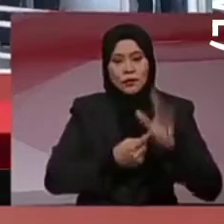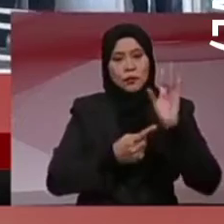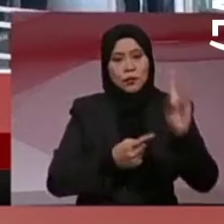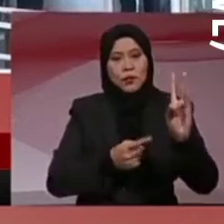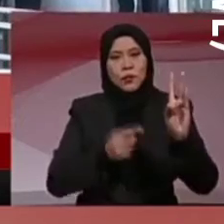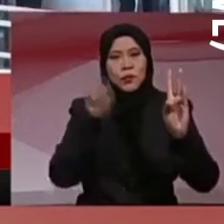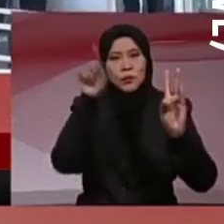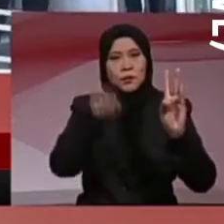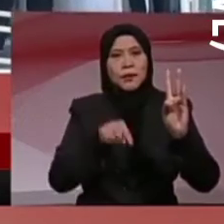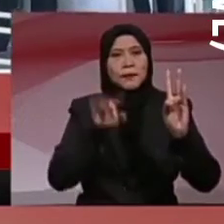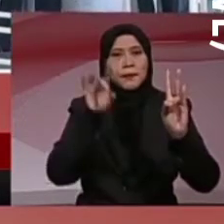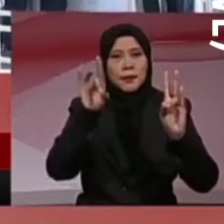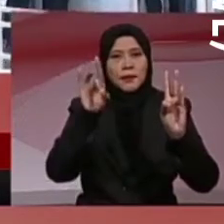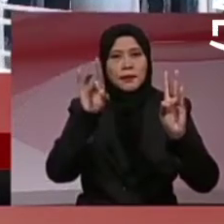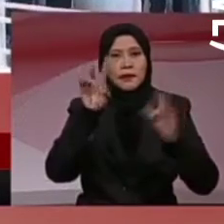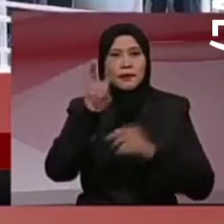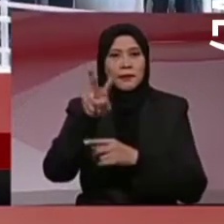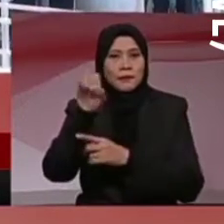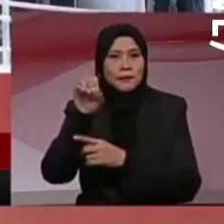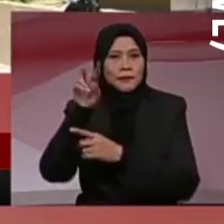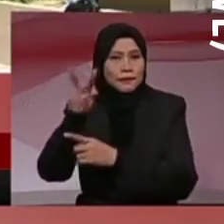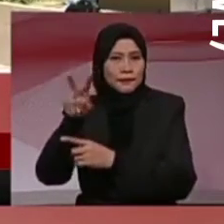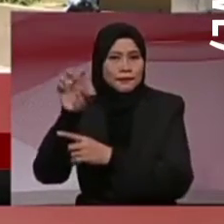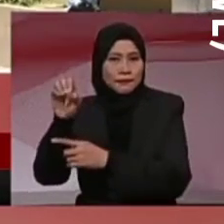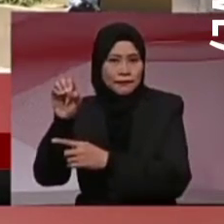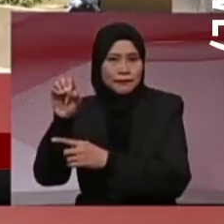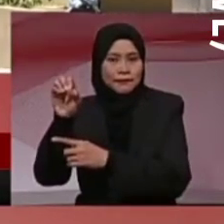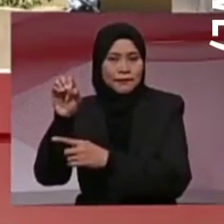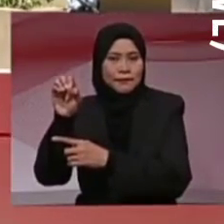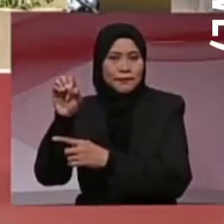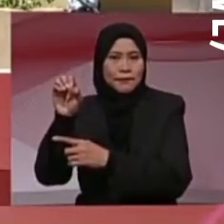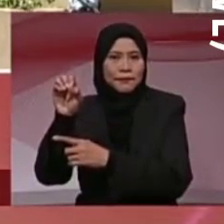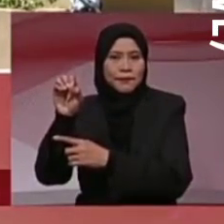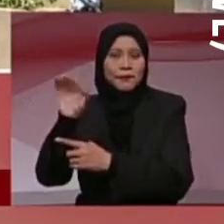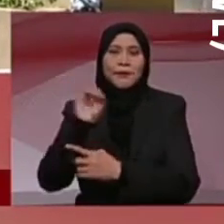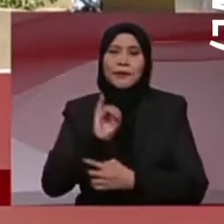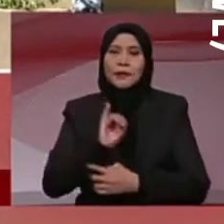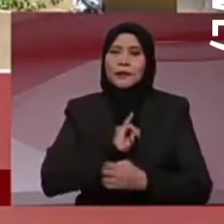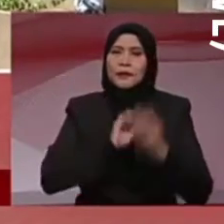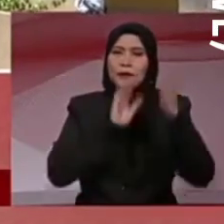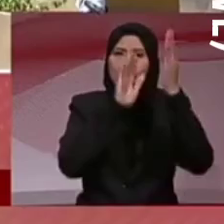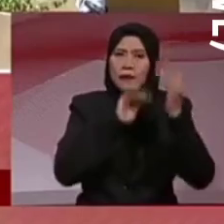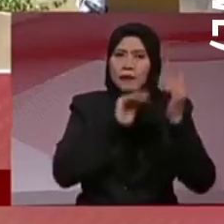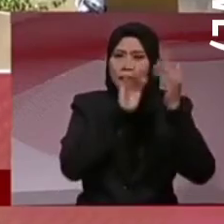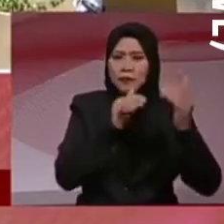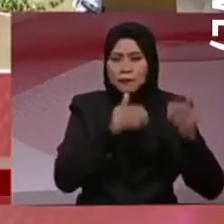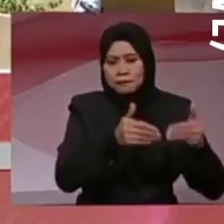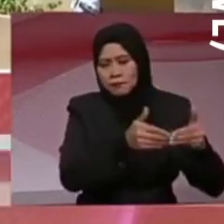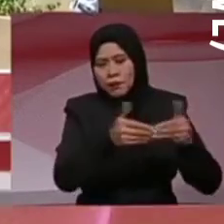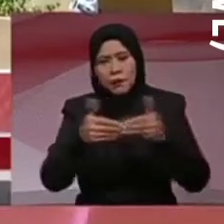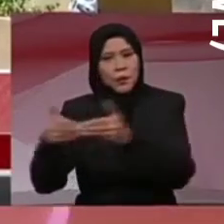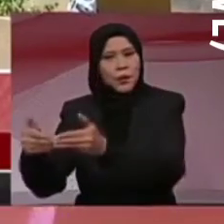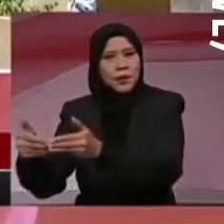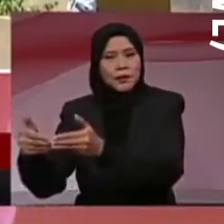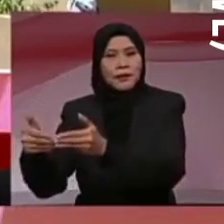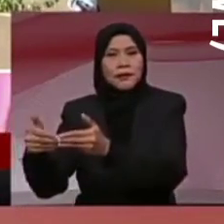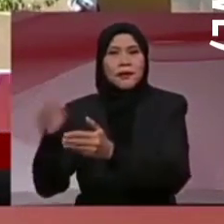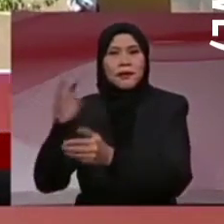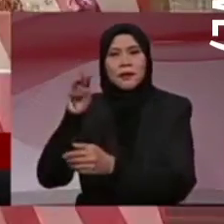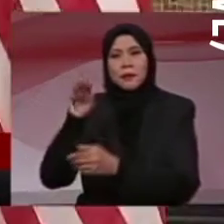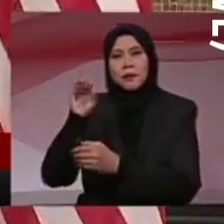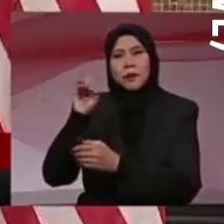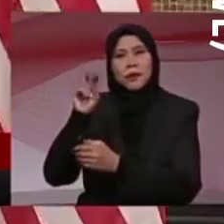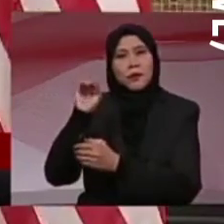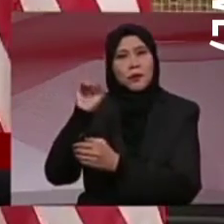ogos 2020 Saya berharap lanjutan moratorium dan bantuan Bang